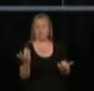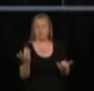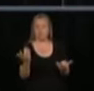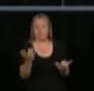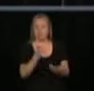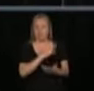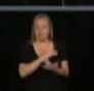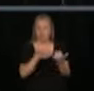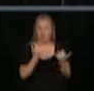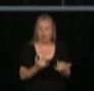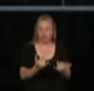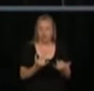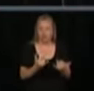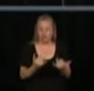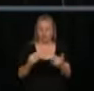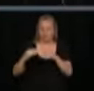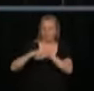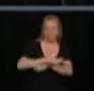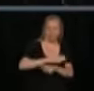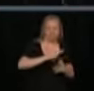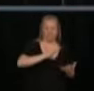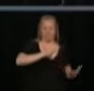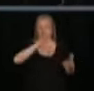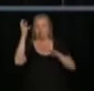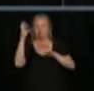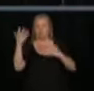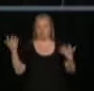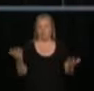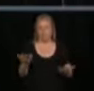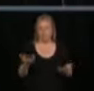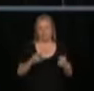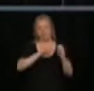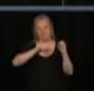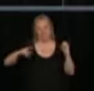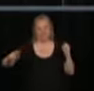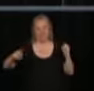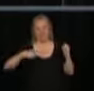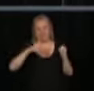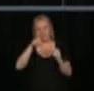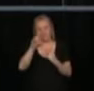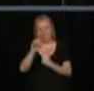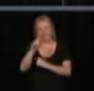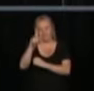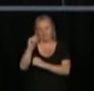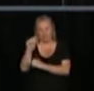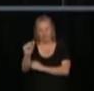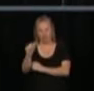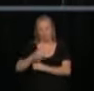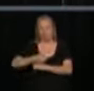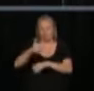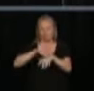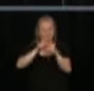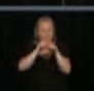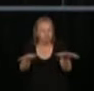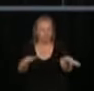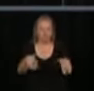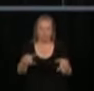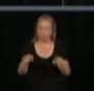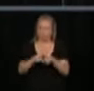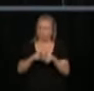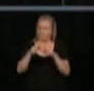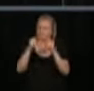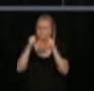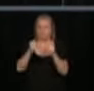fameux variant Delta qui est plus contagieux, qui est plus virulent et qui, cliniquement, rend les gens plus malades. Alors donc, je